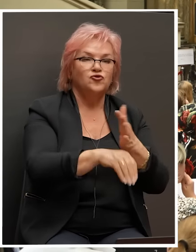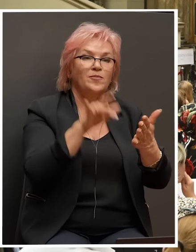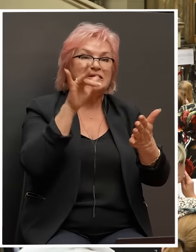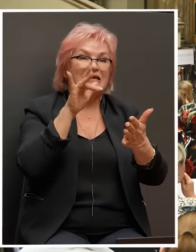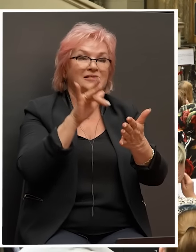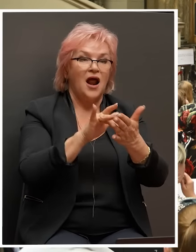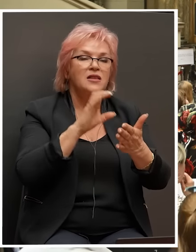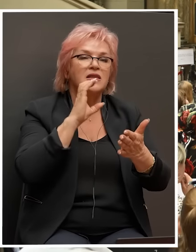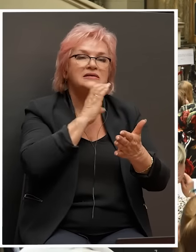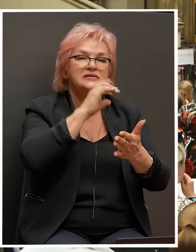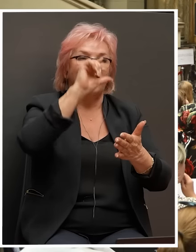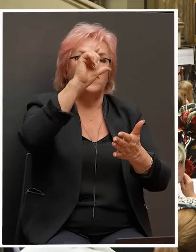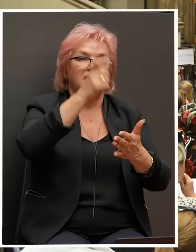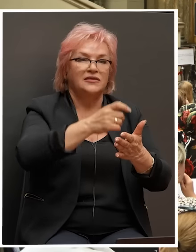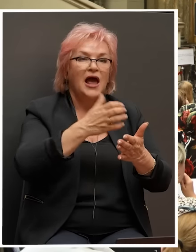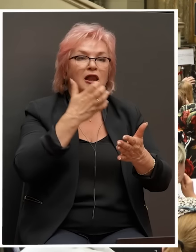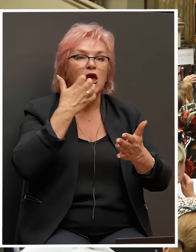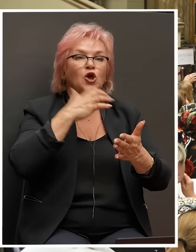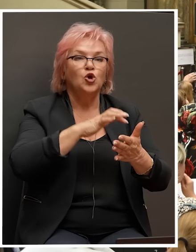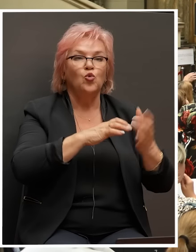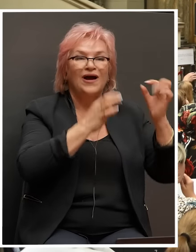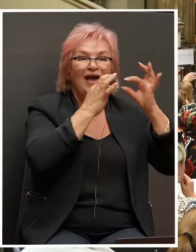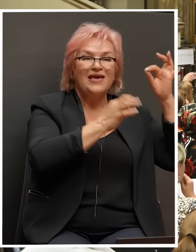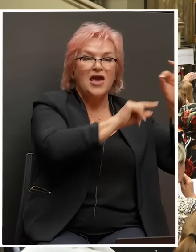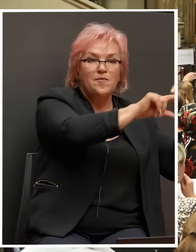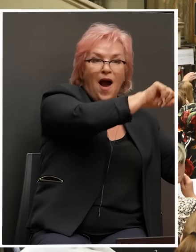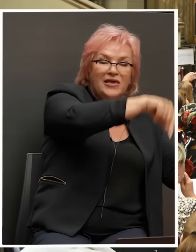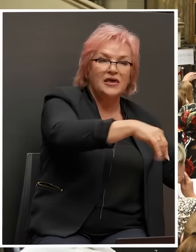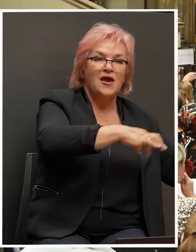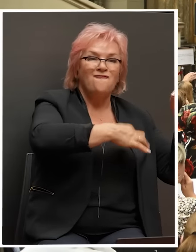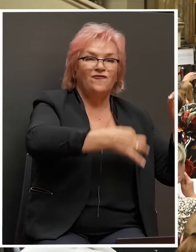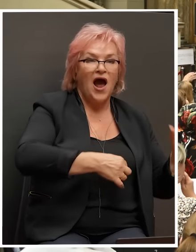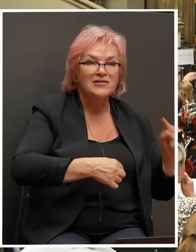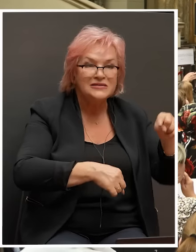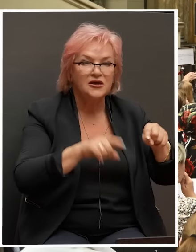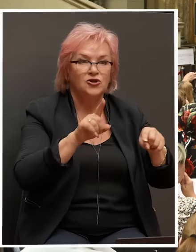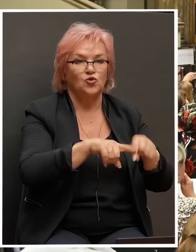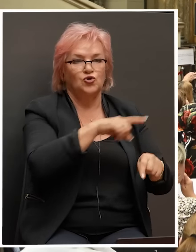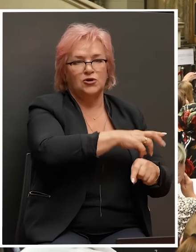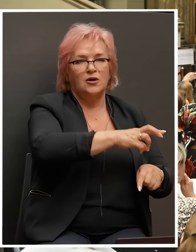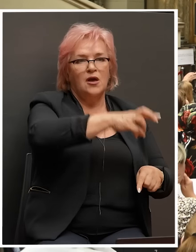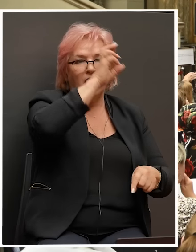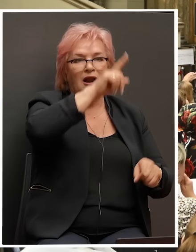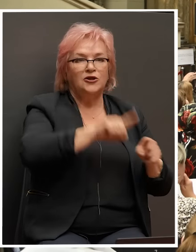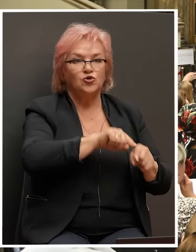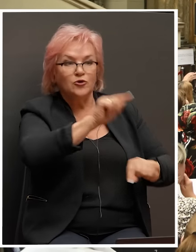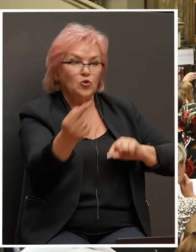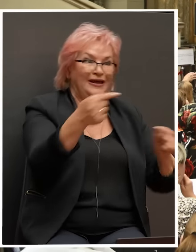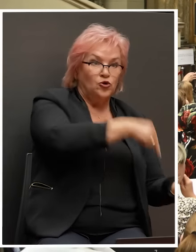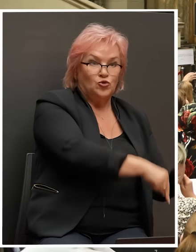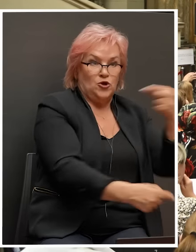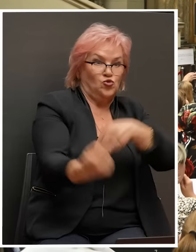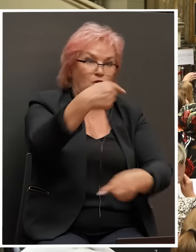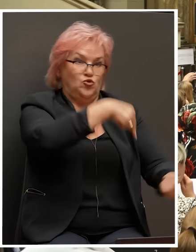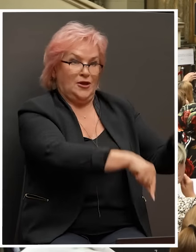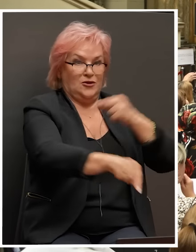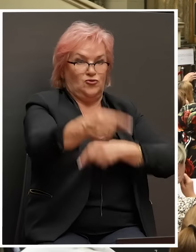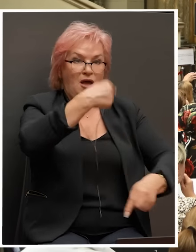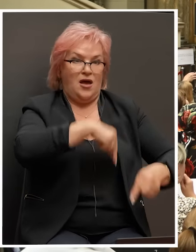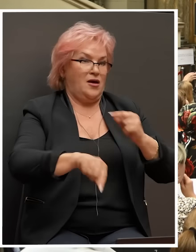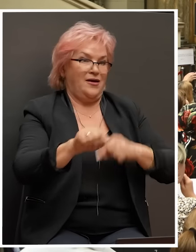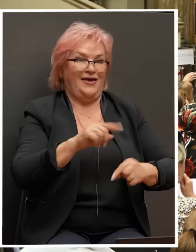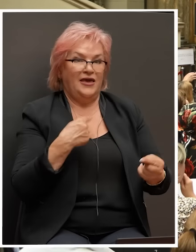и Северная Италия, а также юг современной Германии, частично Франция, потому что французские короли, например, то туда, то сюда. И нашим, и вашим, и